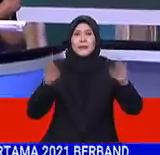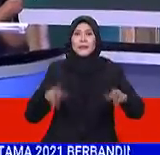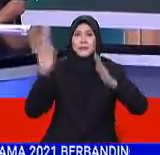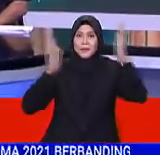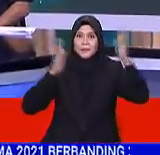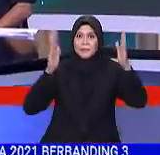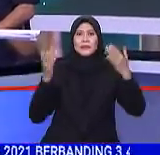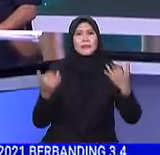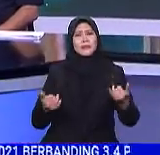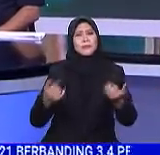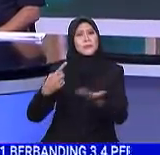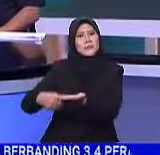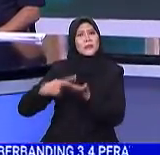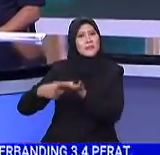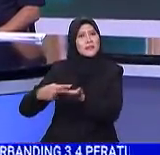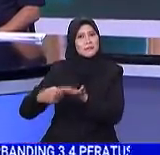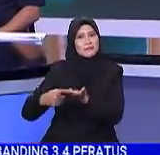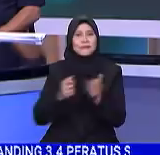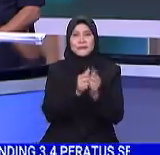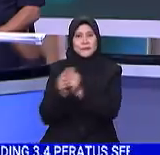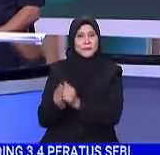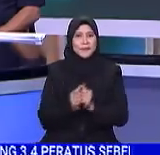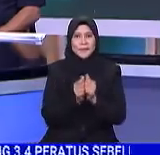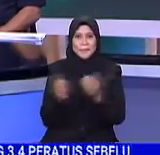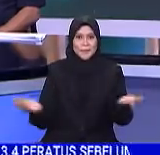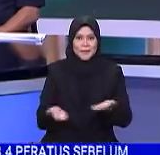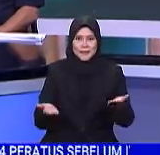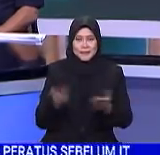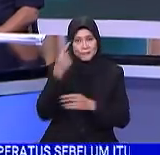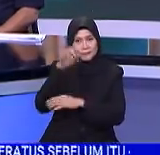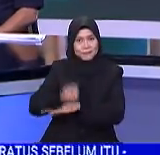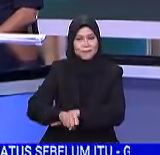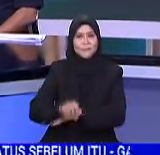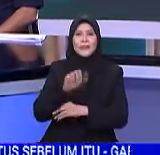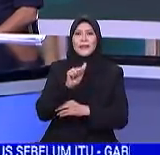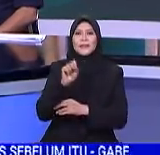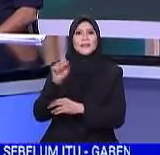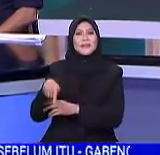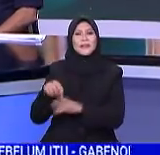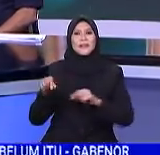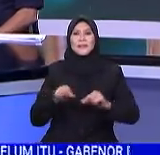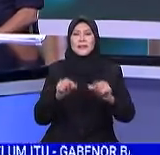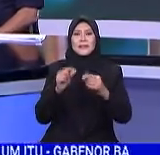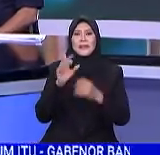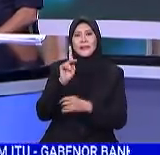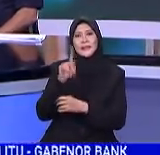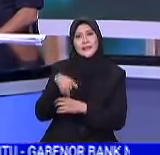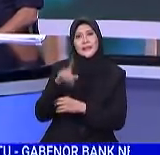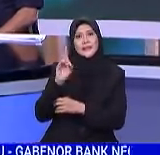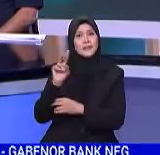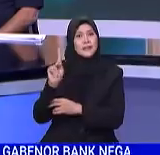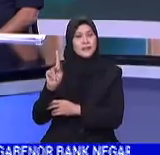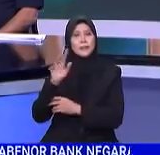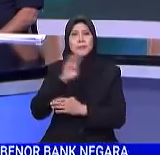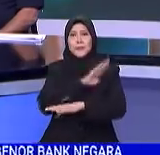ketika ini. Justru bagi membincangkannya, bersama-sama kita di studio pada malam ini ialah SAC Gerakan Jabatan KDNKA Bukit